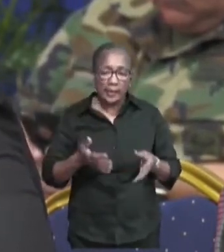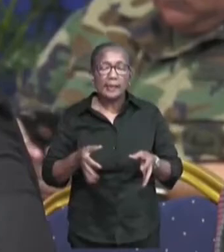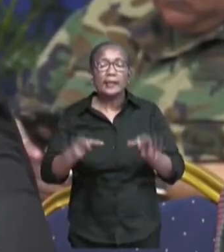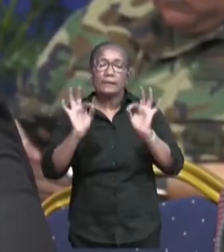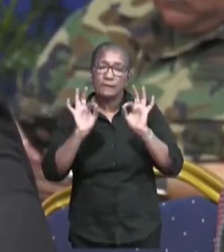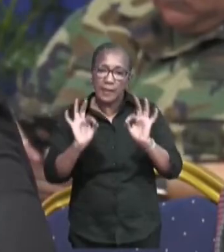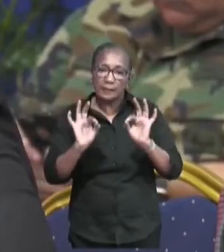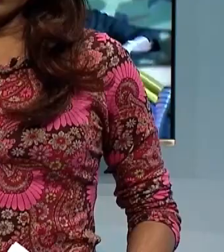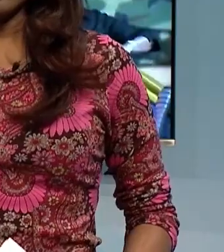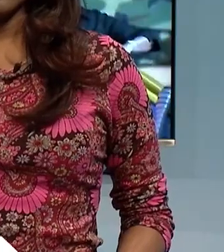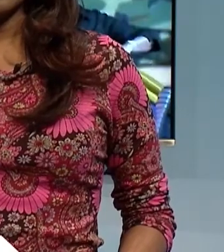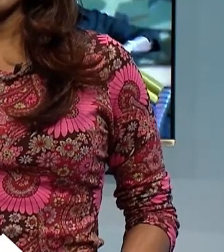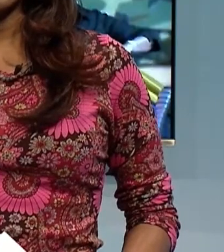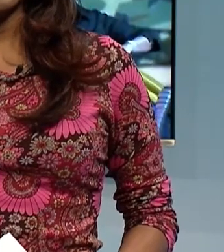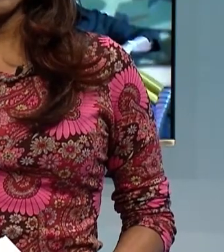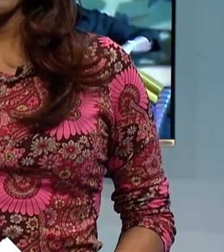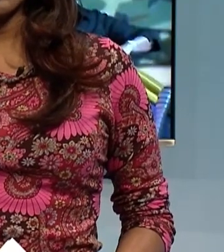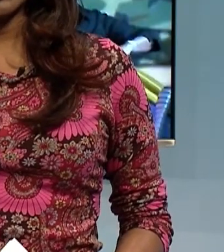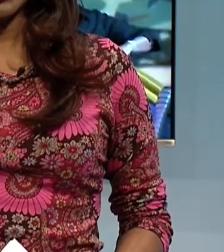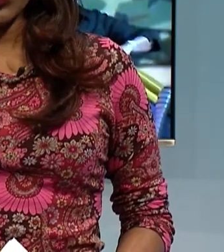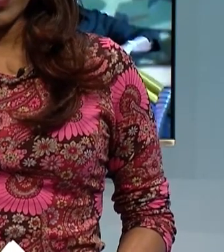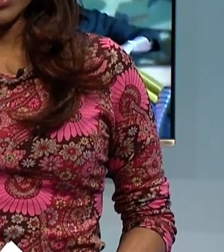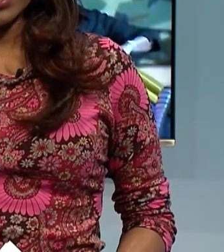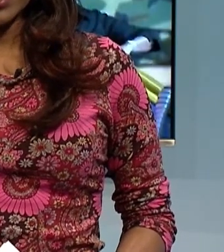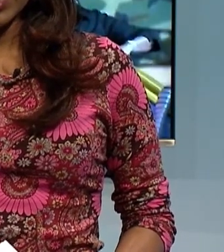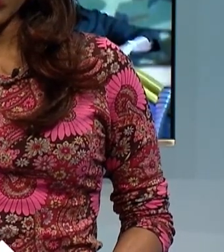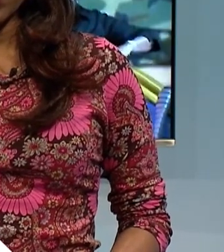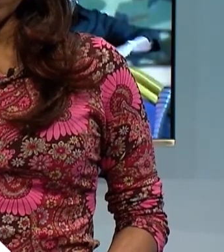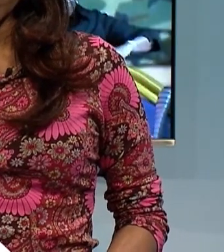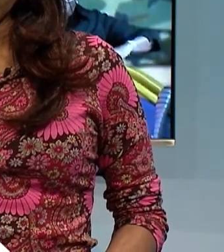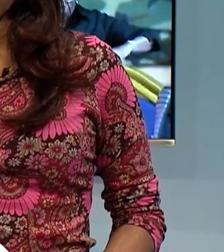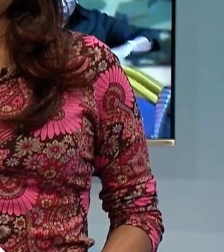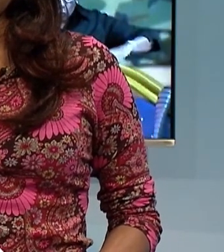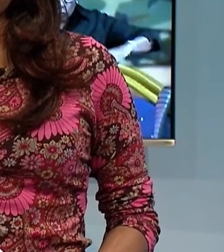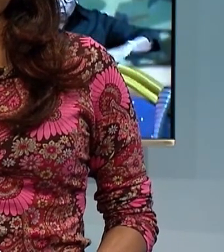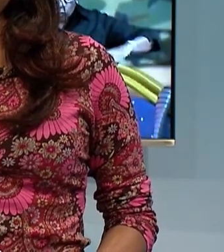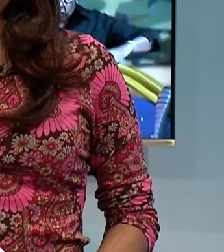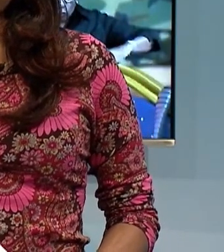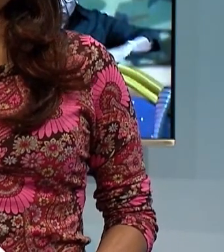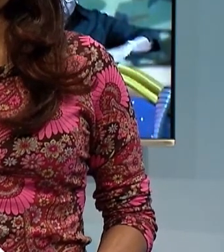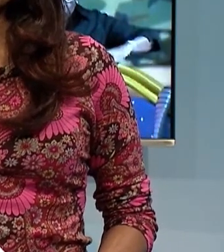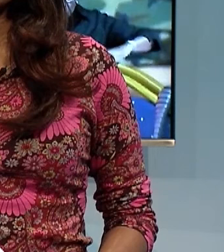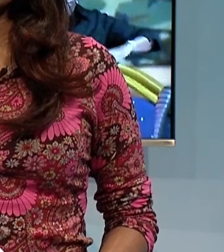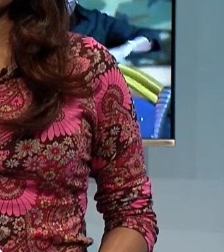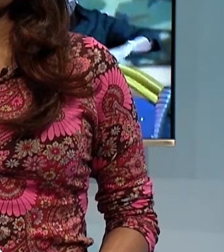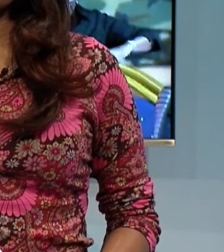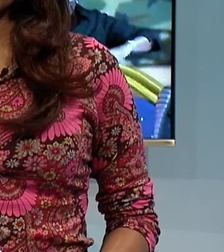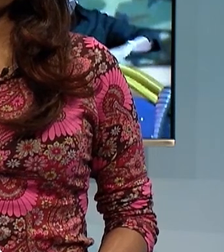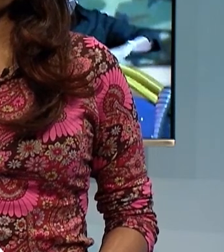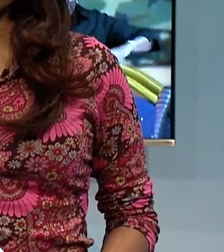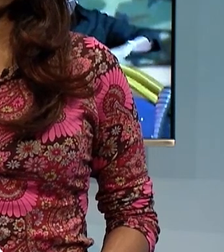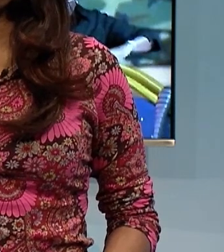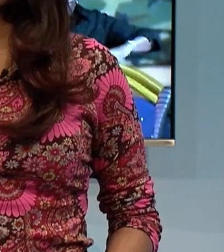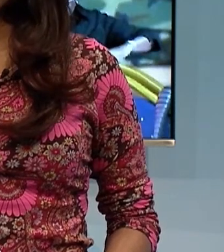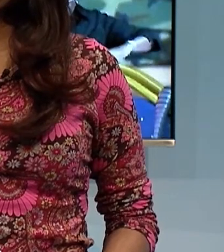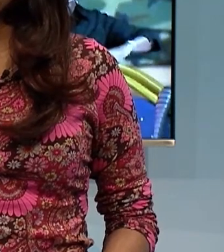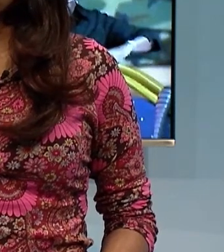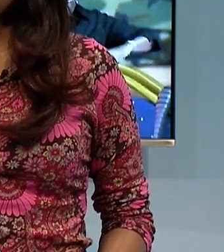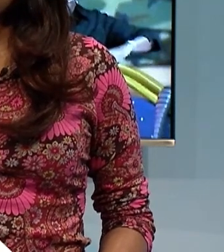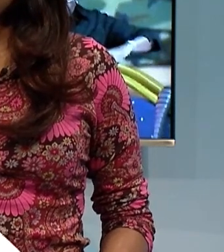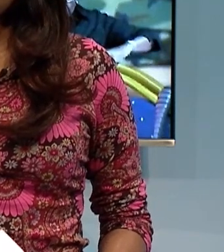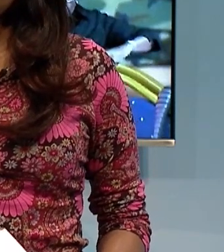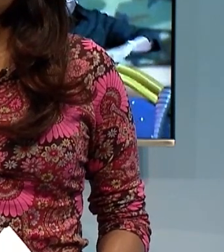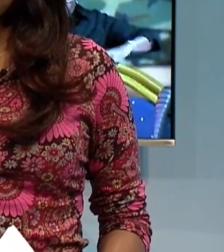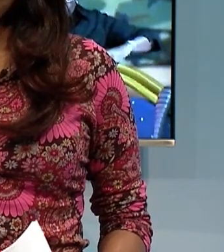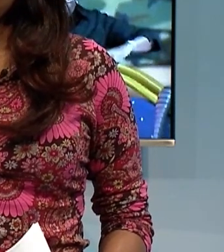gesteld zijn en beschermd. Tot zover directeur Cleopatra Jesseren van Volksgezondheid. Ze sprak gisteren op de persconferentie van de